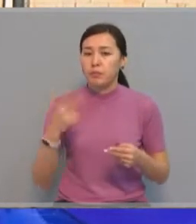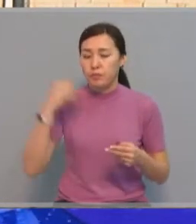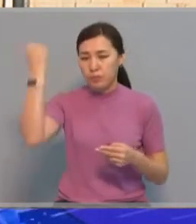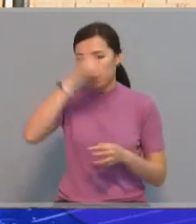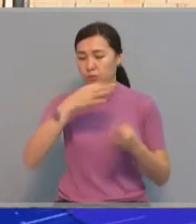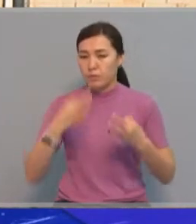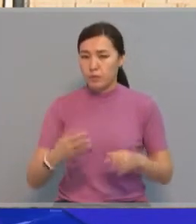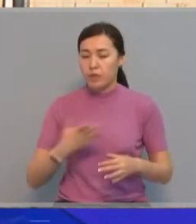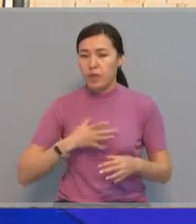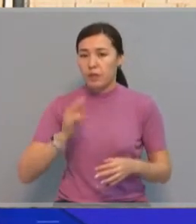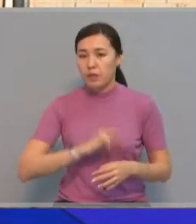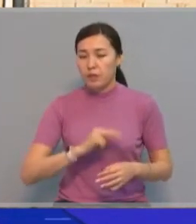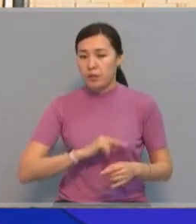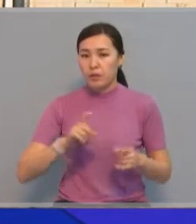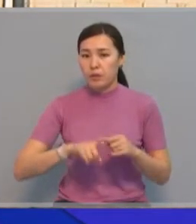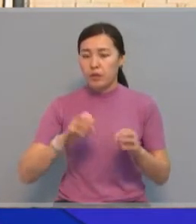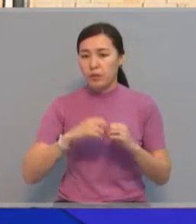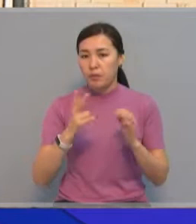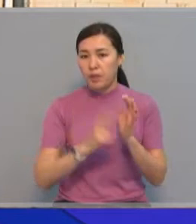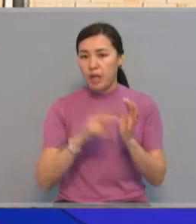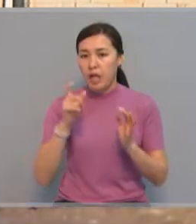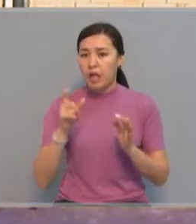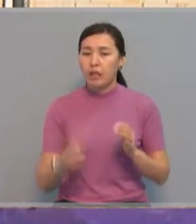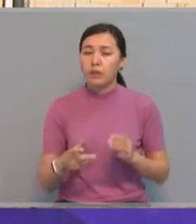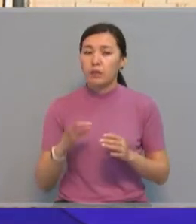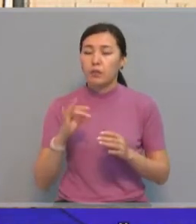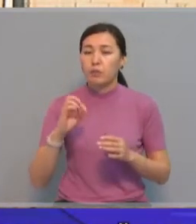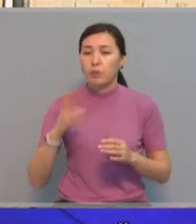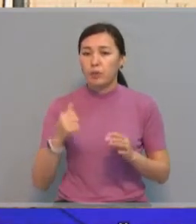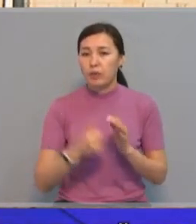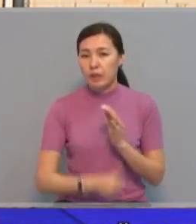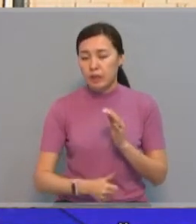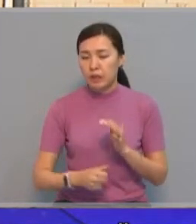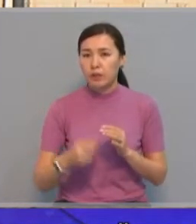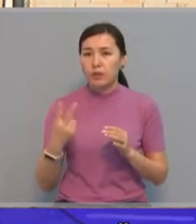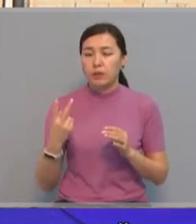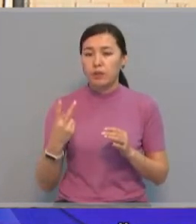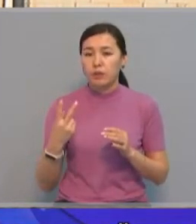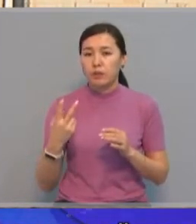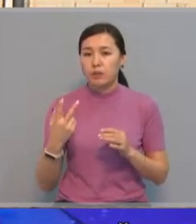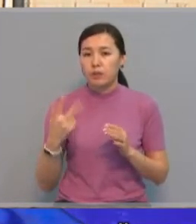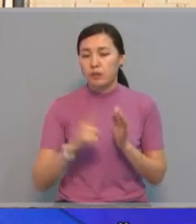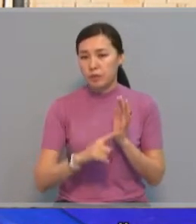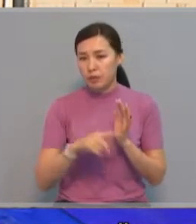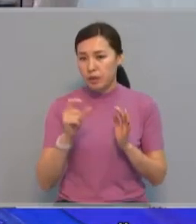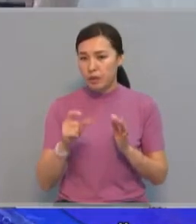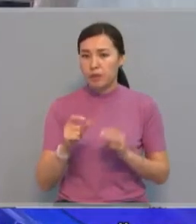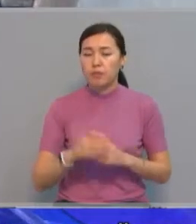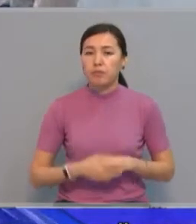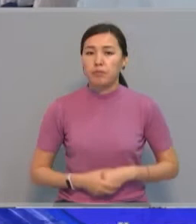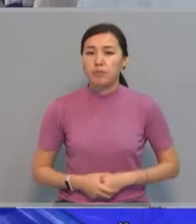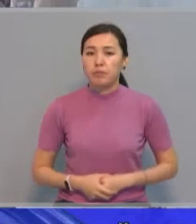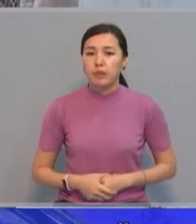лет независимости к нашей работе подключено 17 абонентов. По селу Кокбулак 60, и из двух сел подключено 77 абонентов.